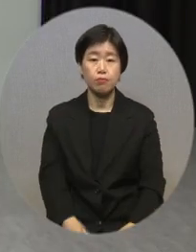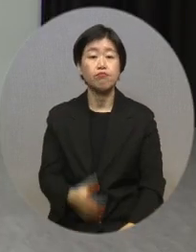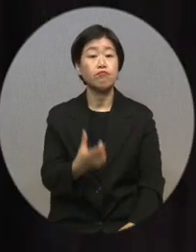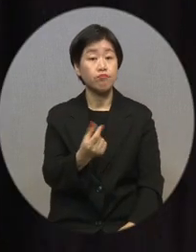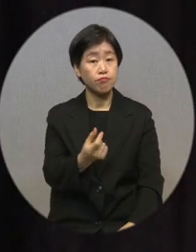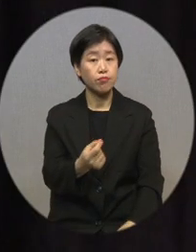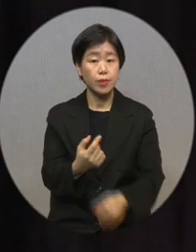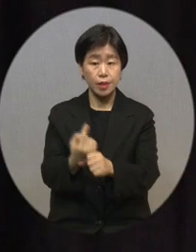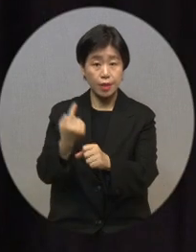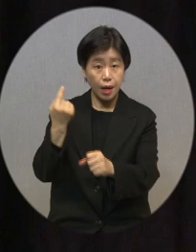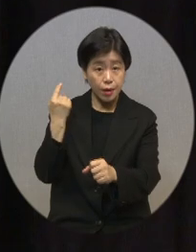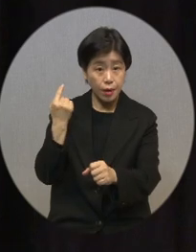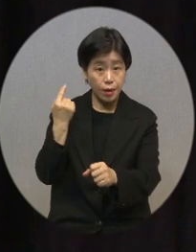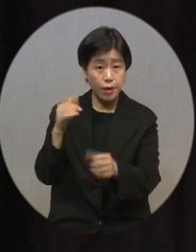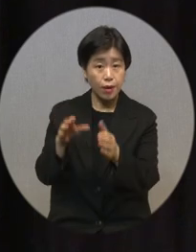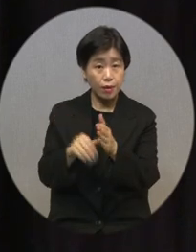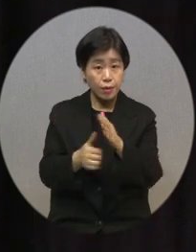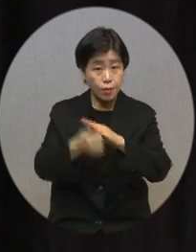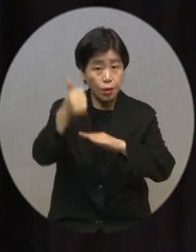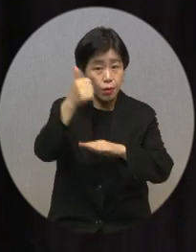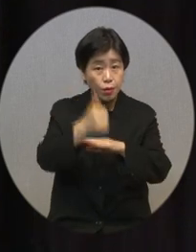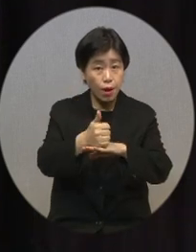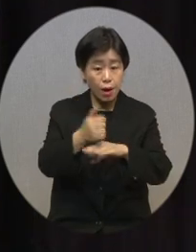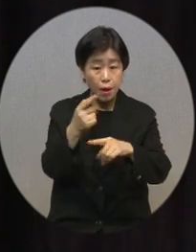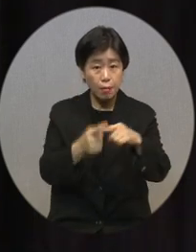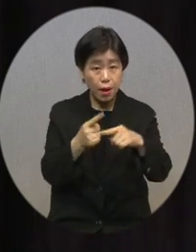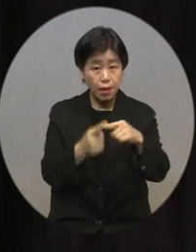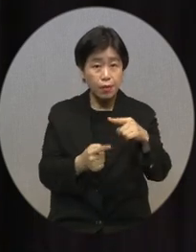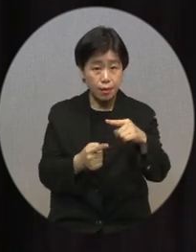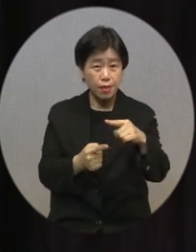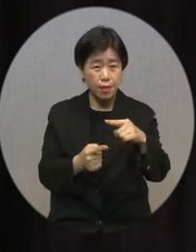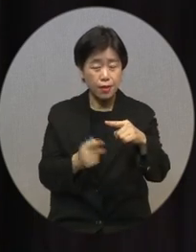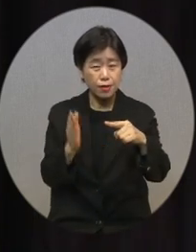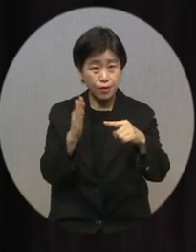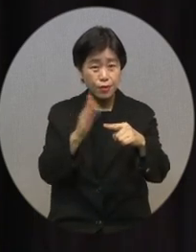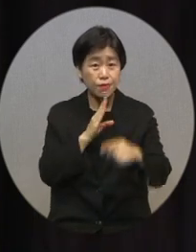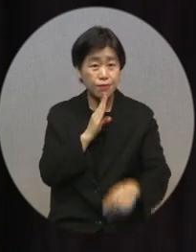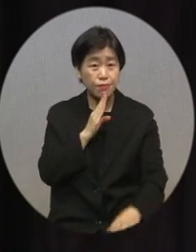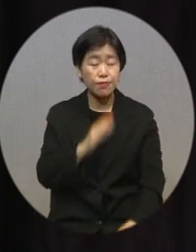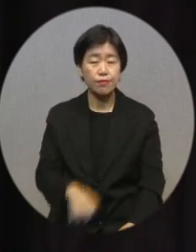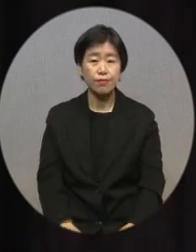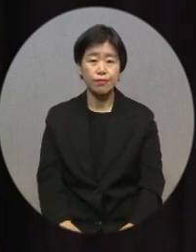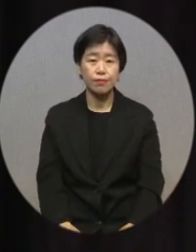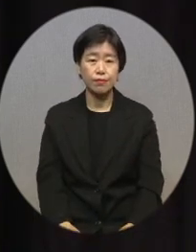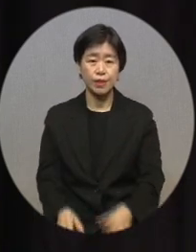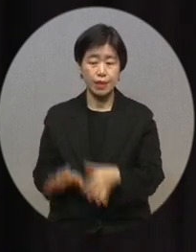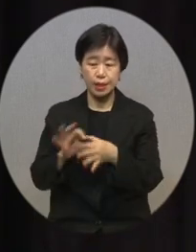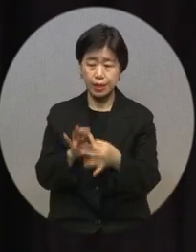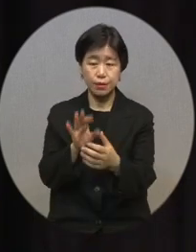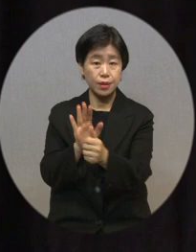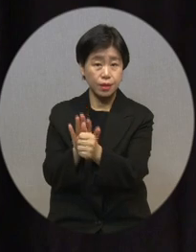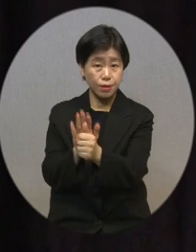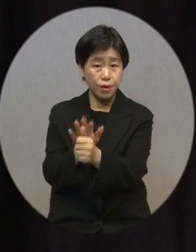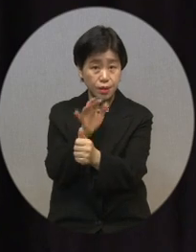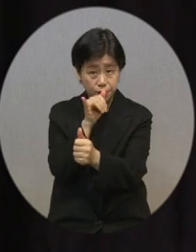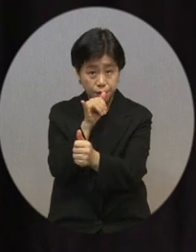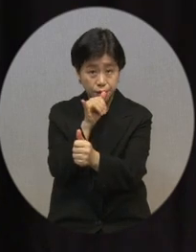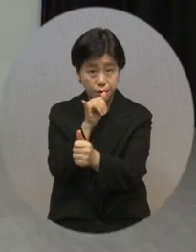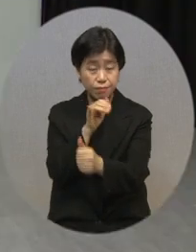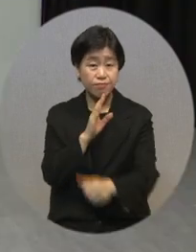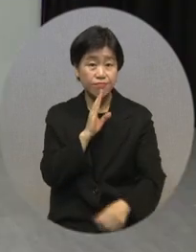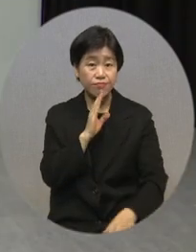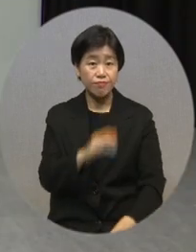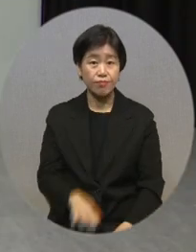얘기를 들어보니까 그래서 성과가 좀 한 반 정도는 시작했고 네. 또 이제 많이 지원을 하시는데 조금 났어요,